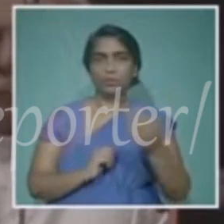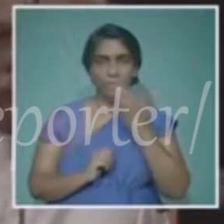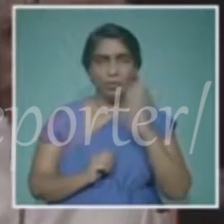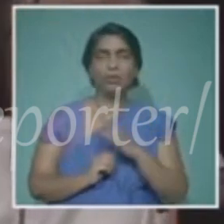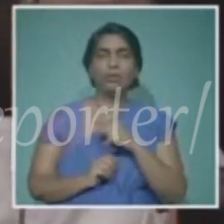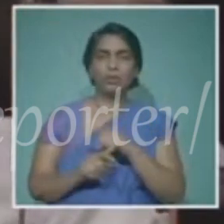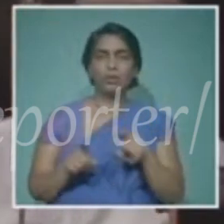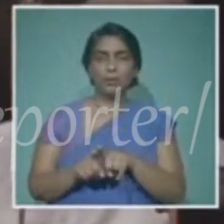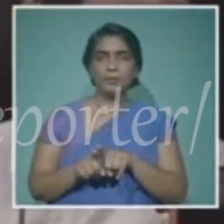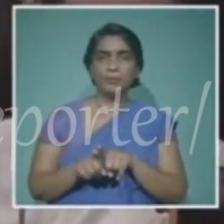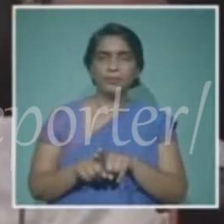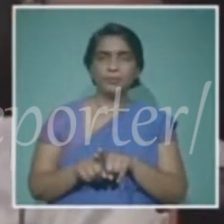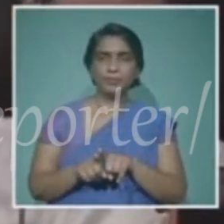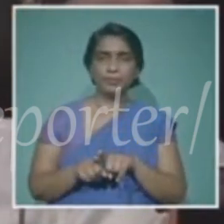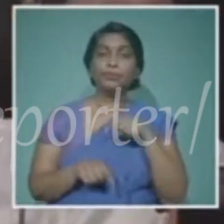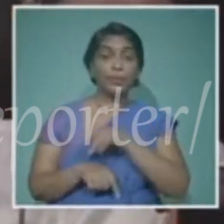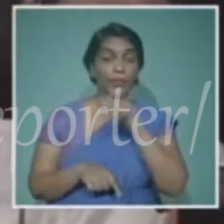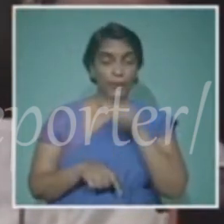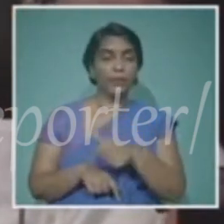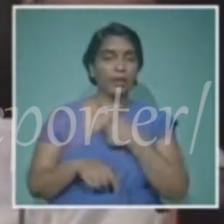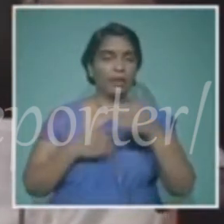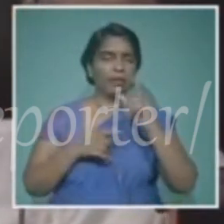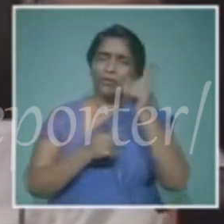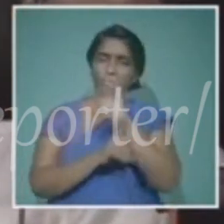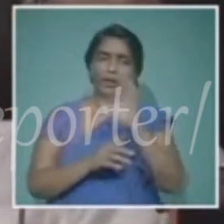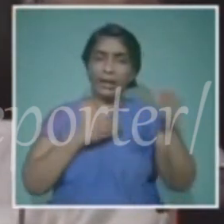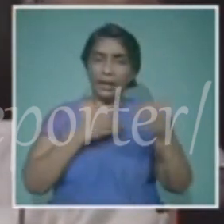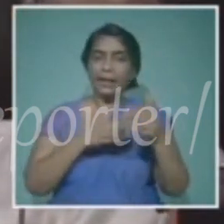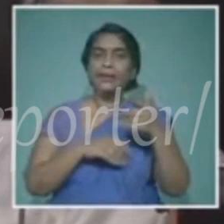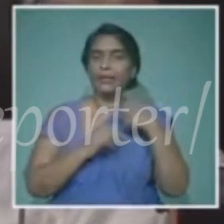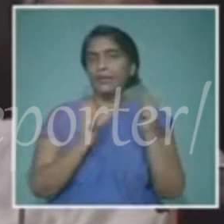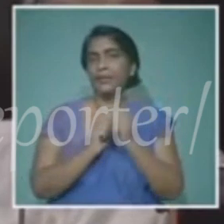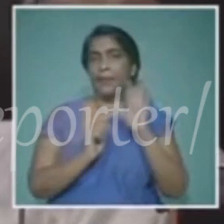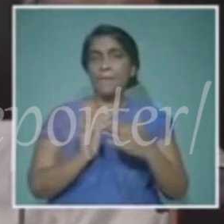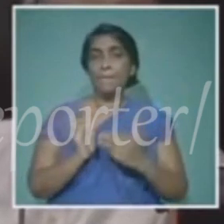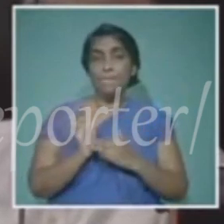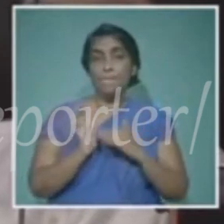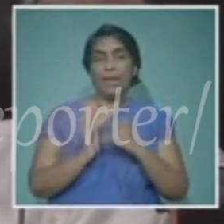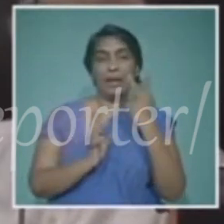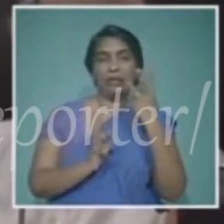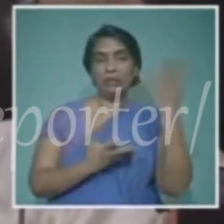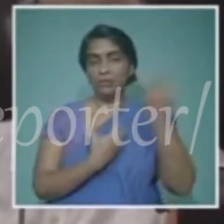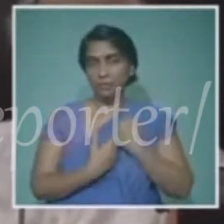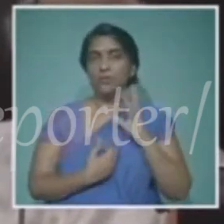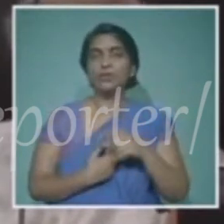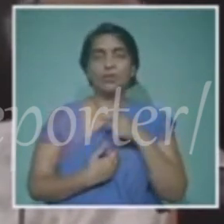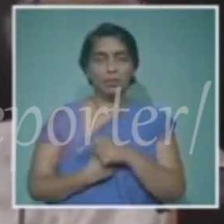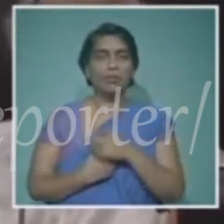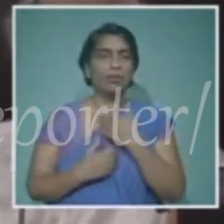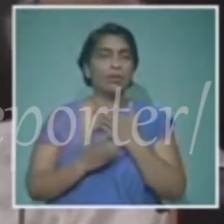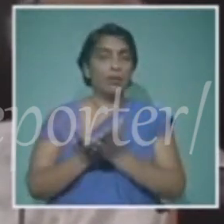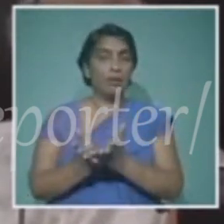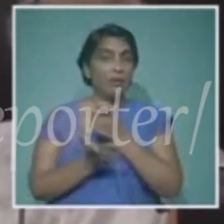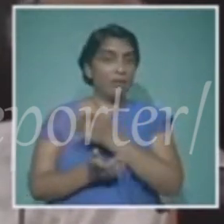This is the only short term way that we can get few billions for the reserve. ඒ වගේම එක්ස්ප්‍රෙස් පර්ල් නෞකාවෙන් අපට ලැබෙන